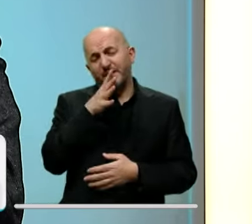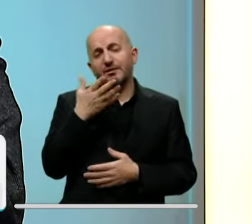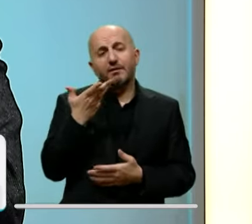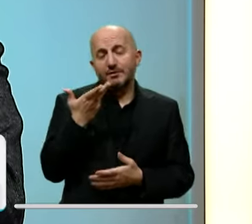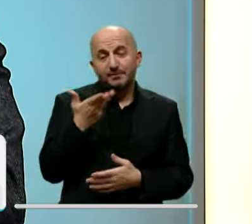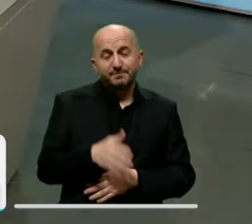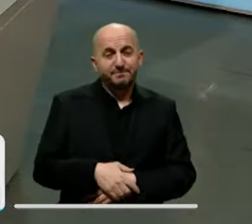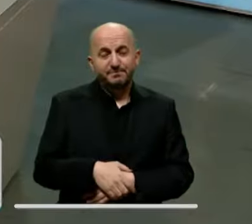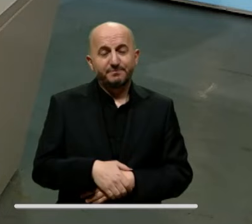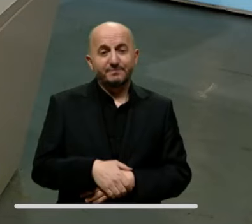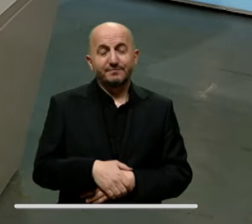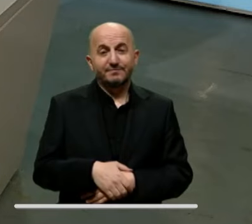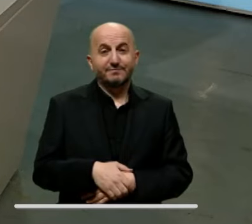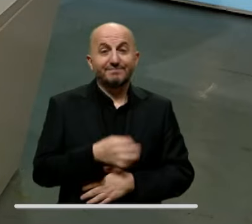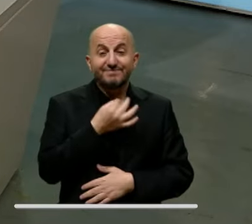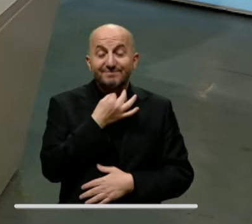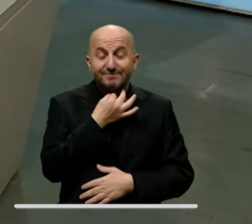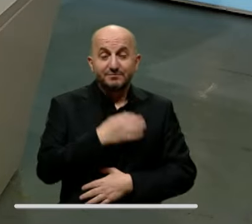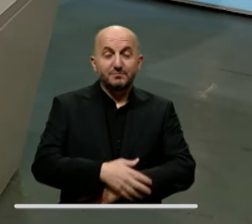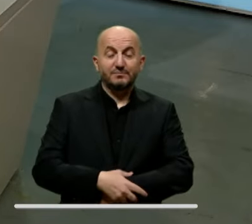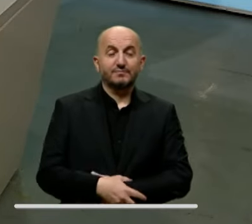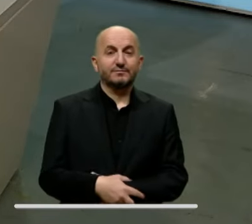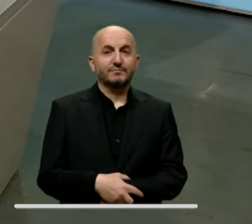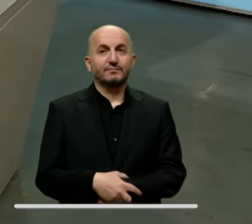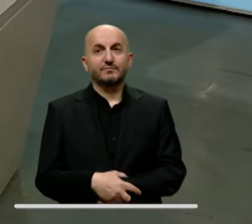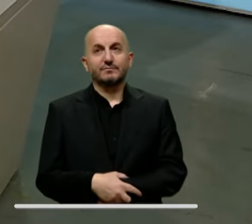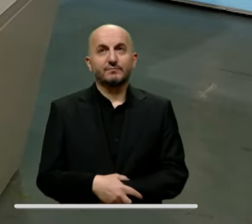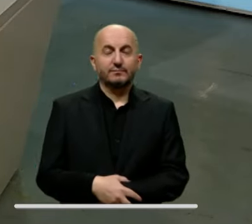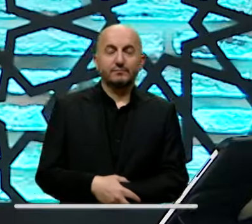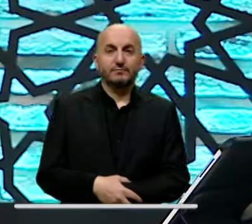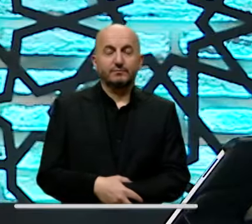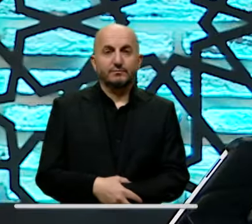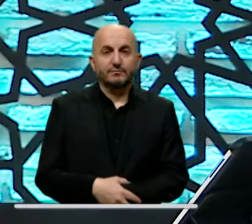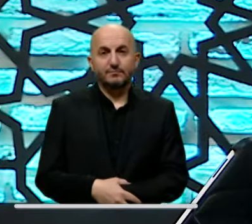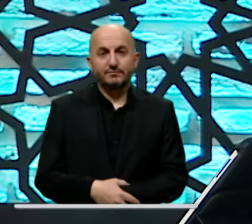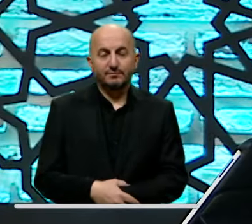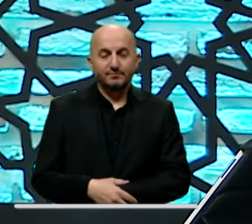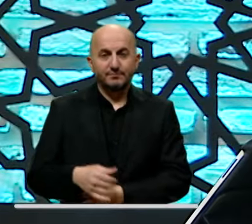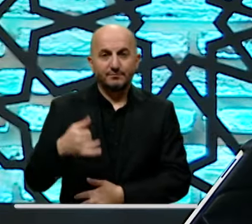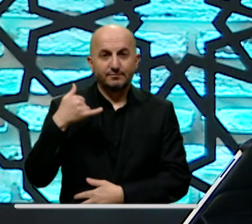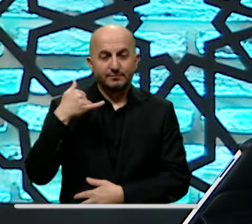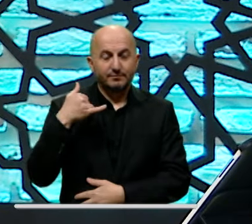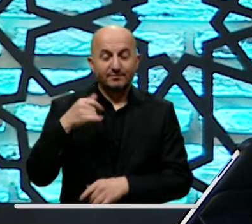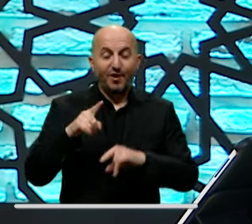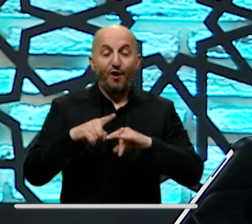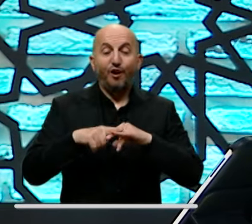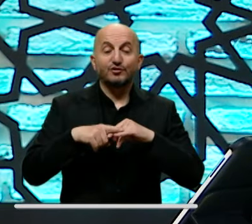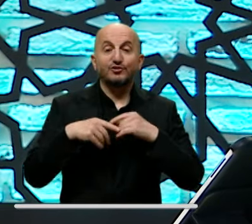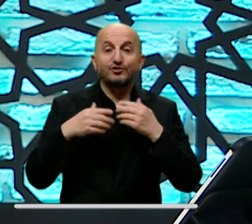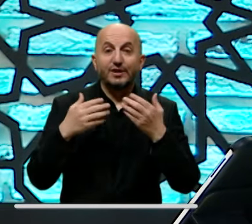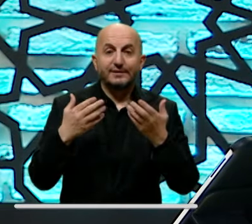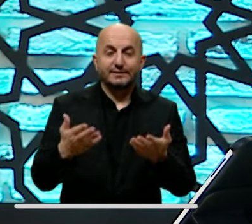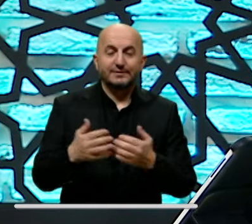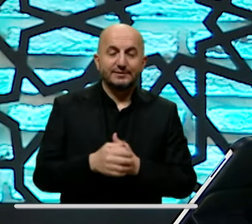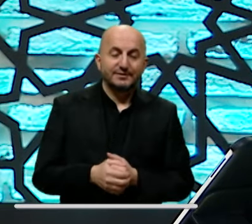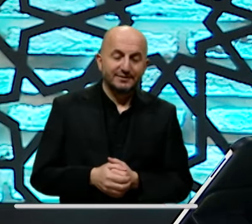denilir Amin hocam Teşekkür ederiz Çorum'dan bir telefonumuz var gülişan Hanım telefon hattımızda hoş geldiniz Hoş bulduk